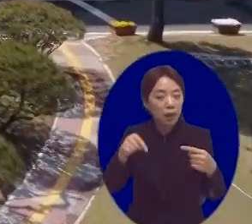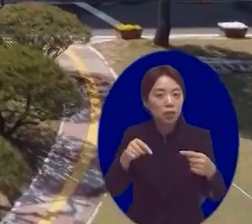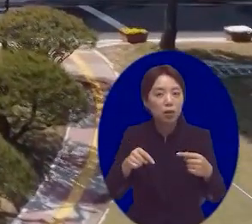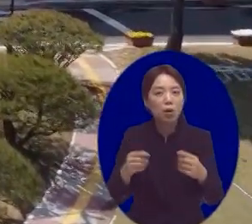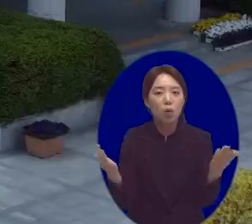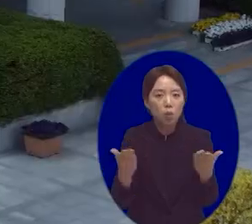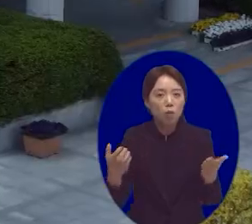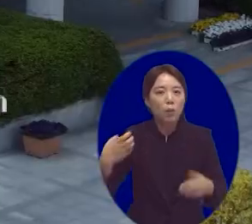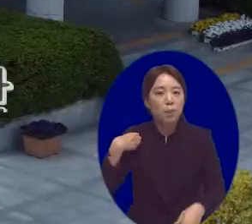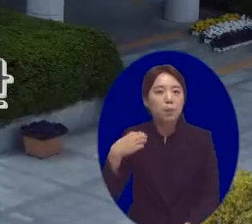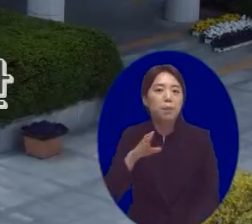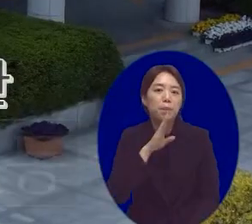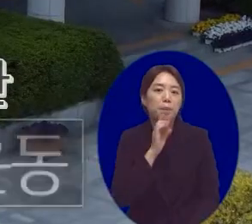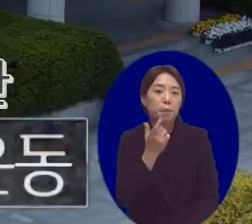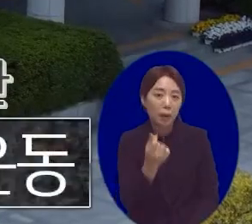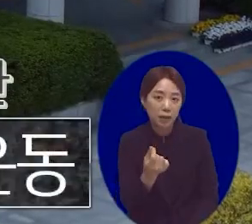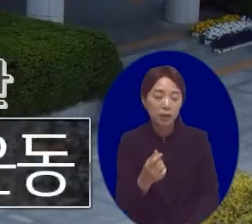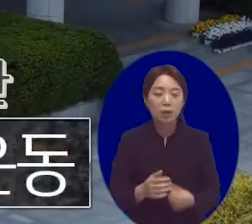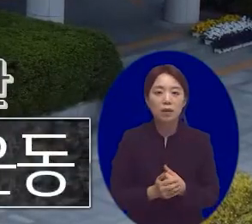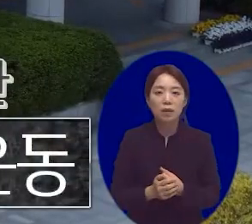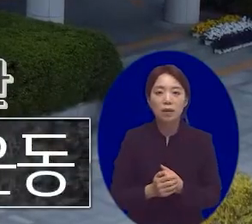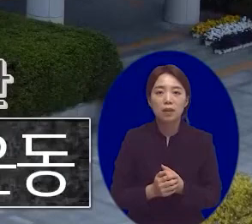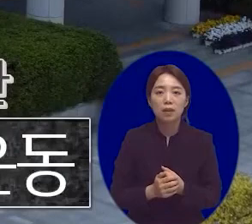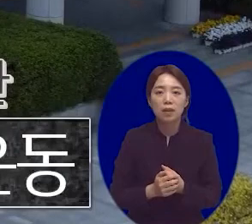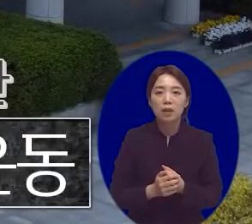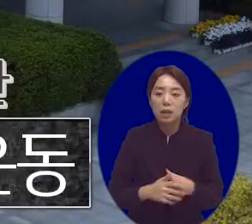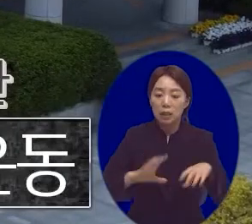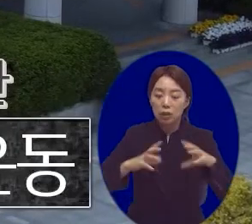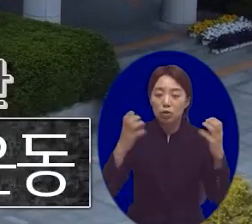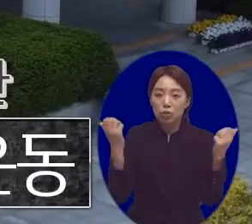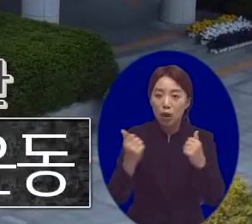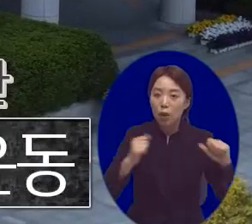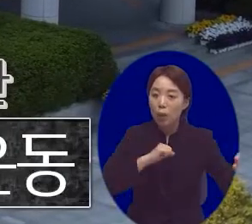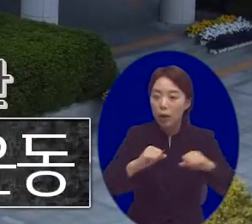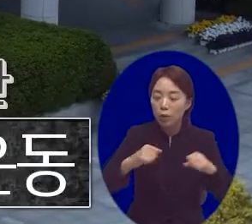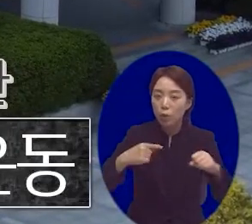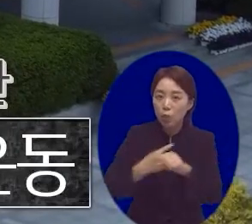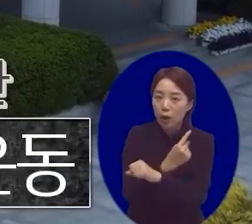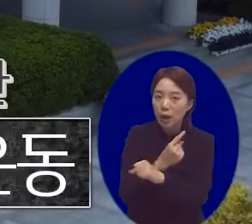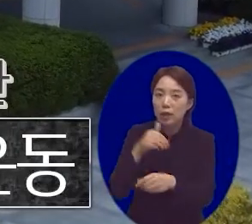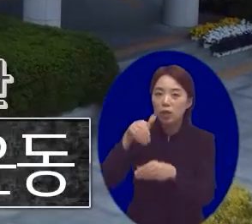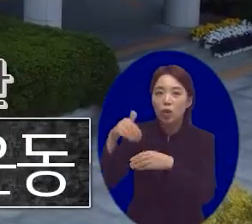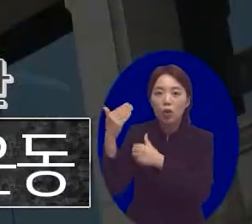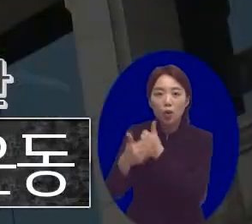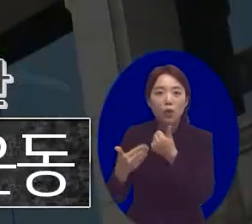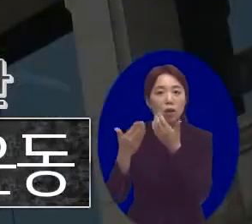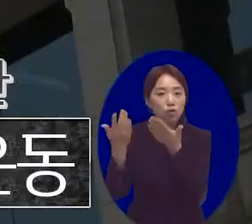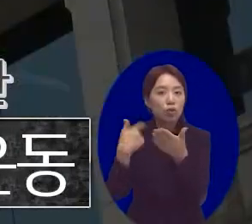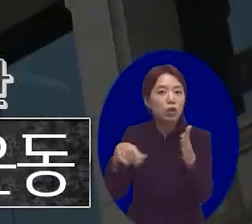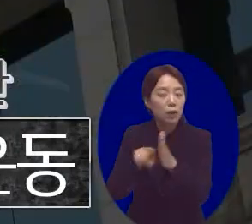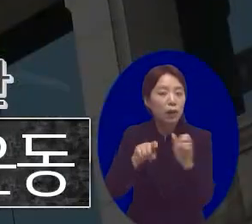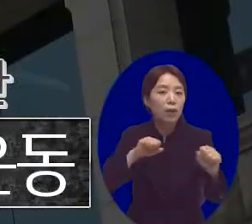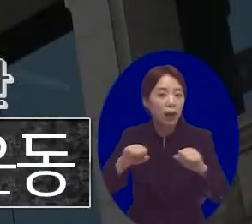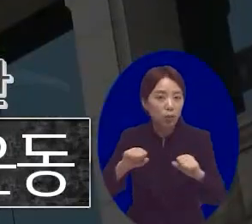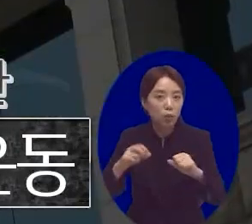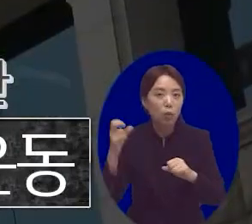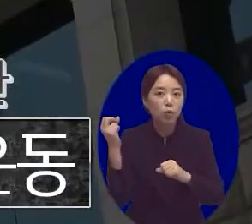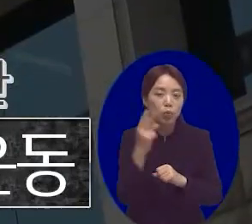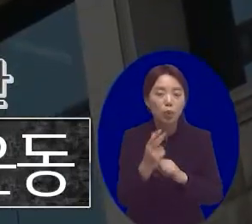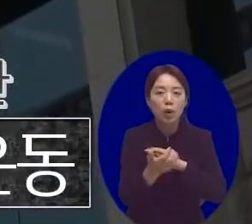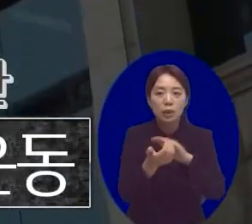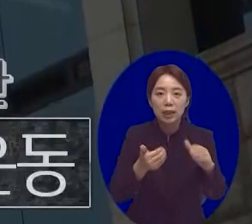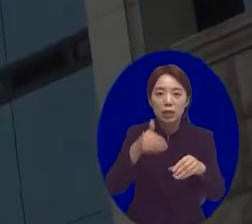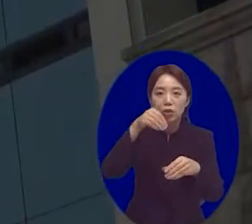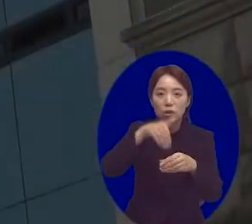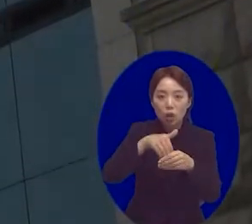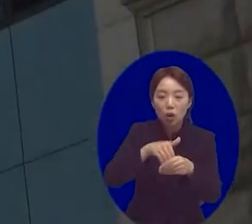직무활동이지만 의정활동 보고의 범위를 벗어나 선거에 영향을 미치게 하기 위한 행위 또는 사전선거운동에 해당될